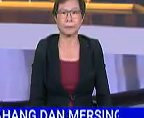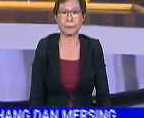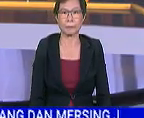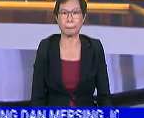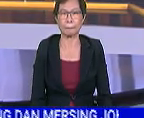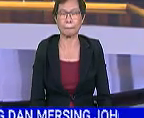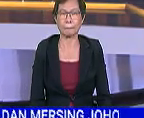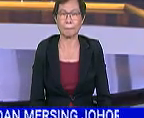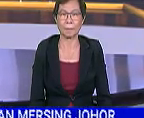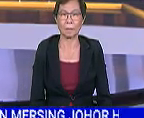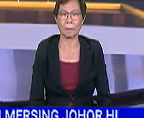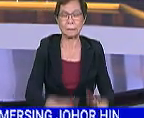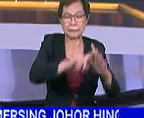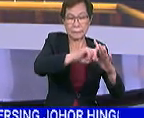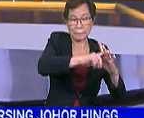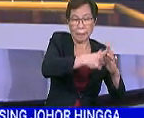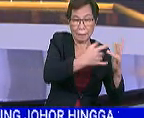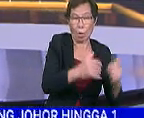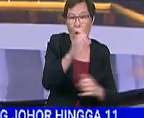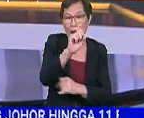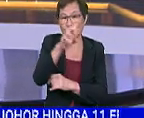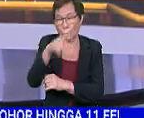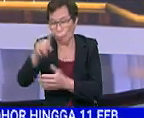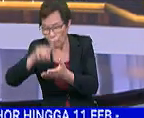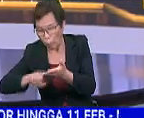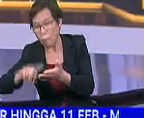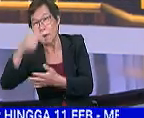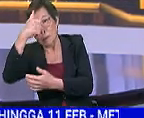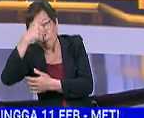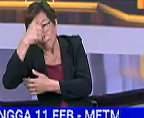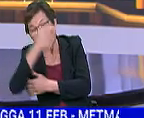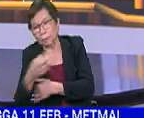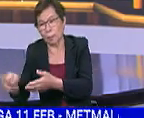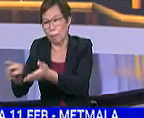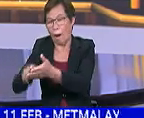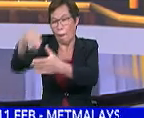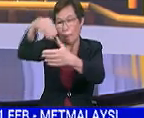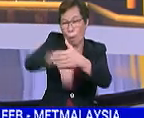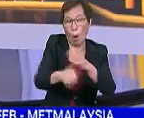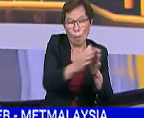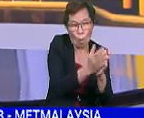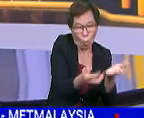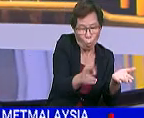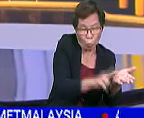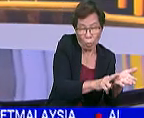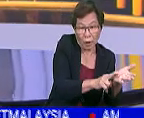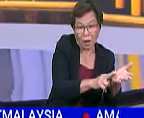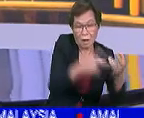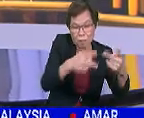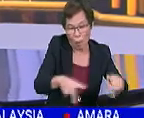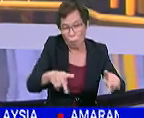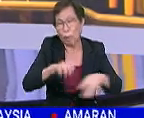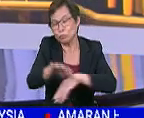jumaat berkuatkuasa hari ini SOP pemeriksaan suhu badan dan pendaftaran masuk menerusi buku rekod di premis seluruh